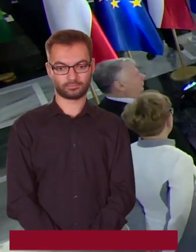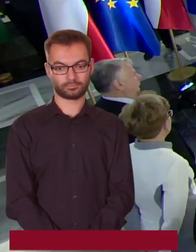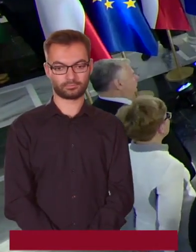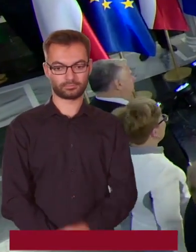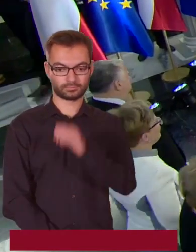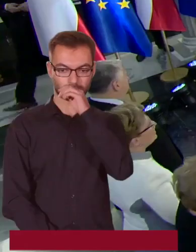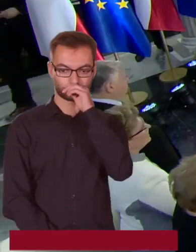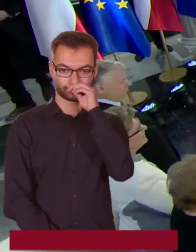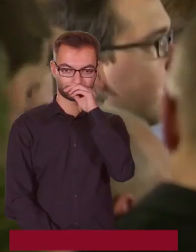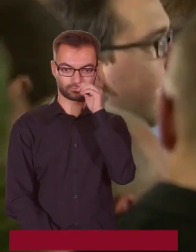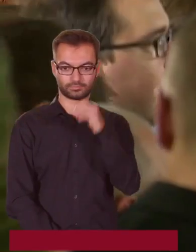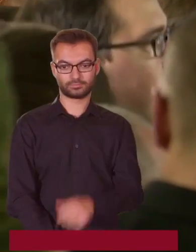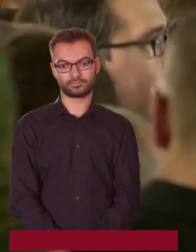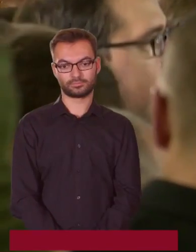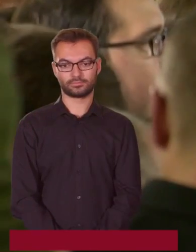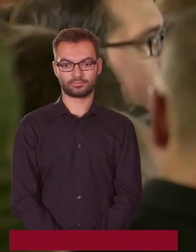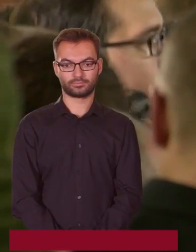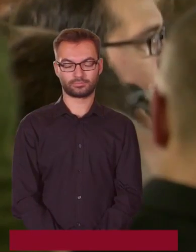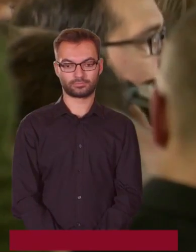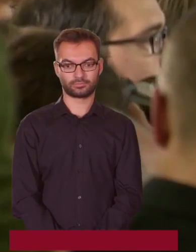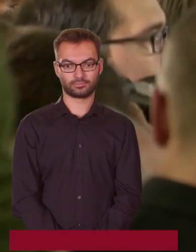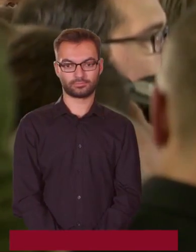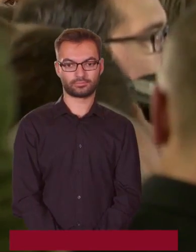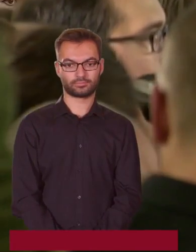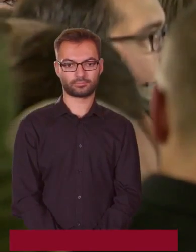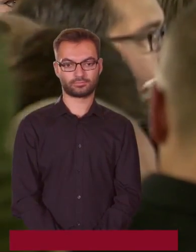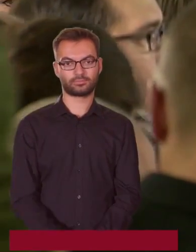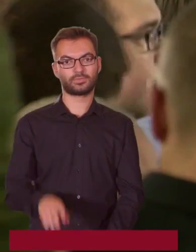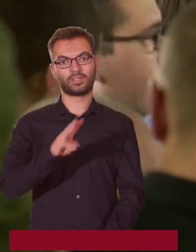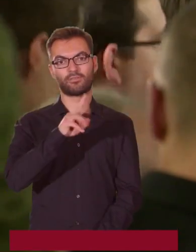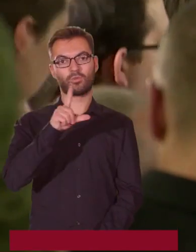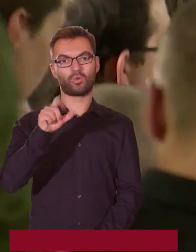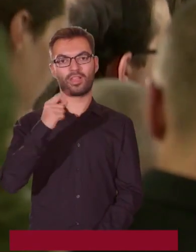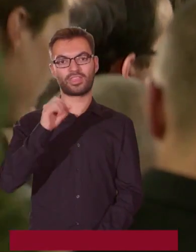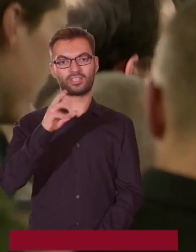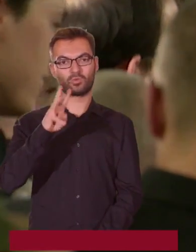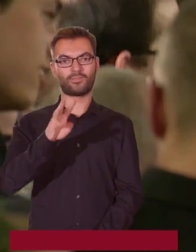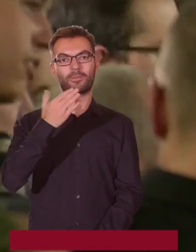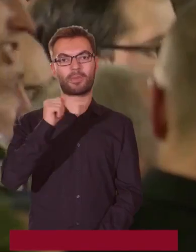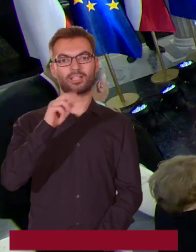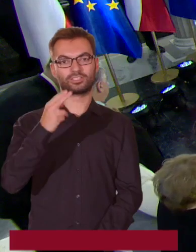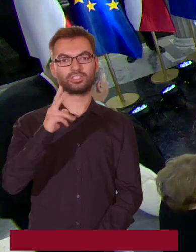To w takiej sytuacji poproszę pana Władysława Marcina Kosiniak-Kamysza.